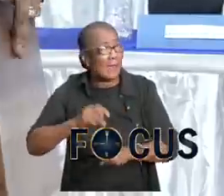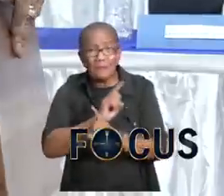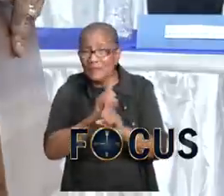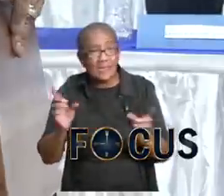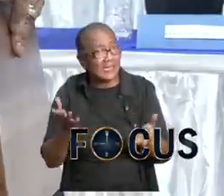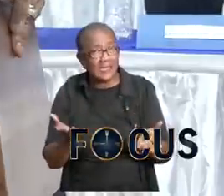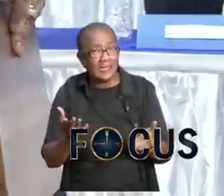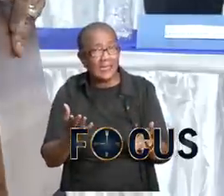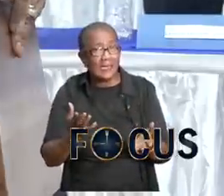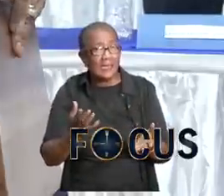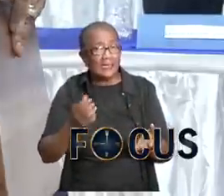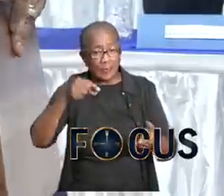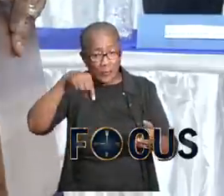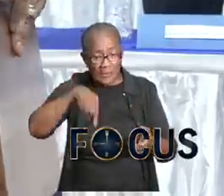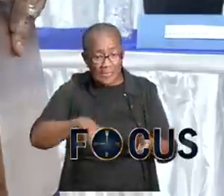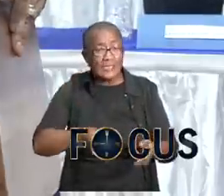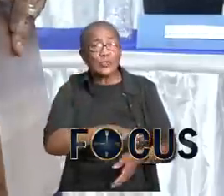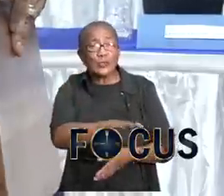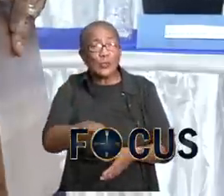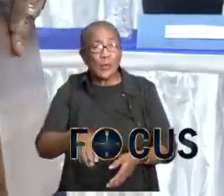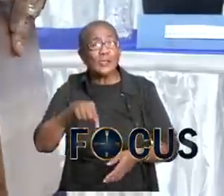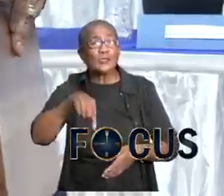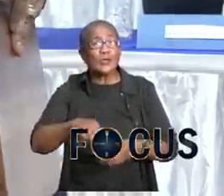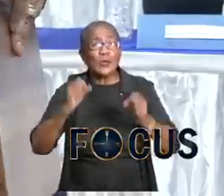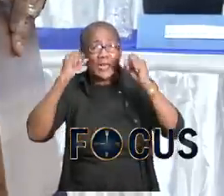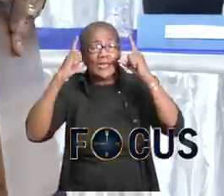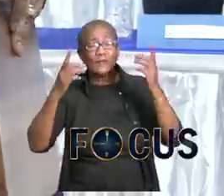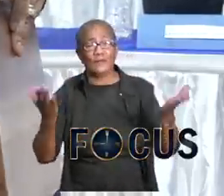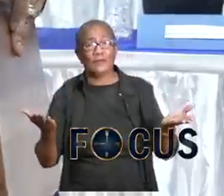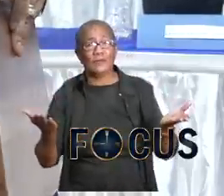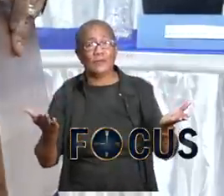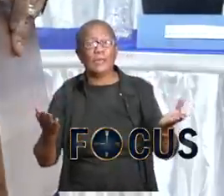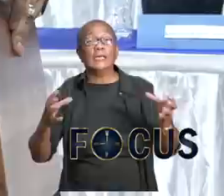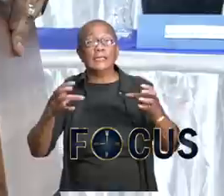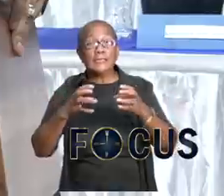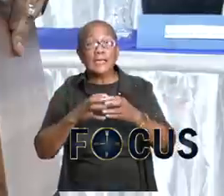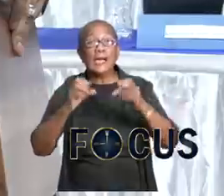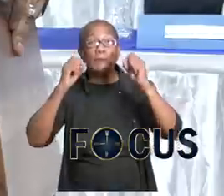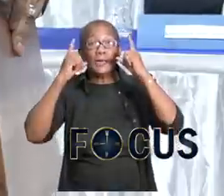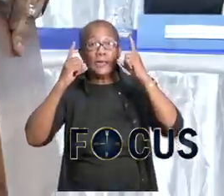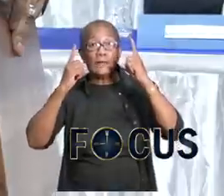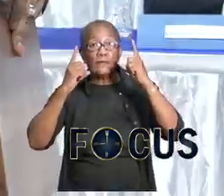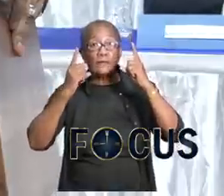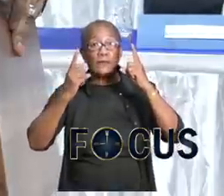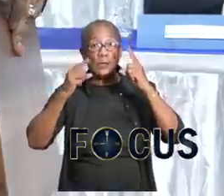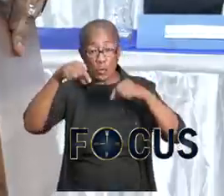deze situatie zijn terechtgekomen. Maar die samenleving krijgt nu